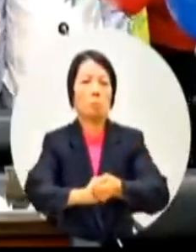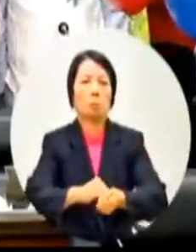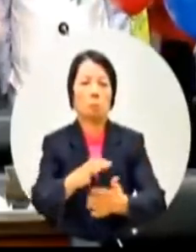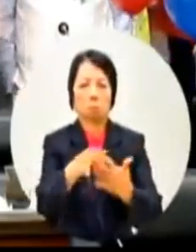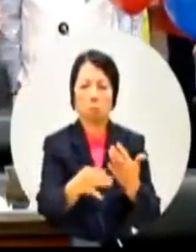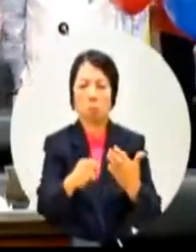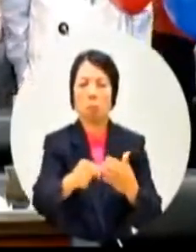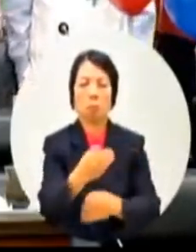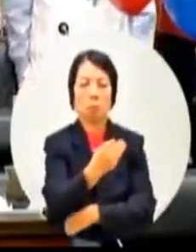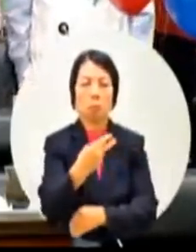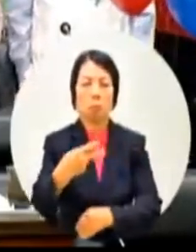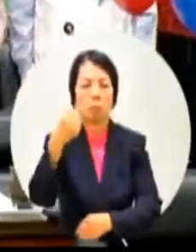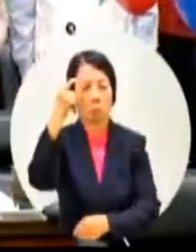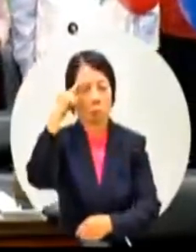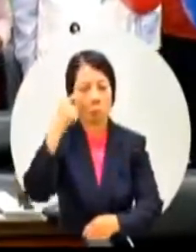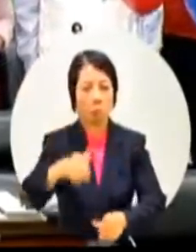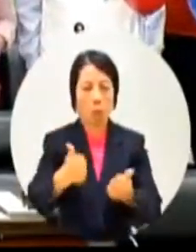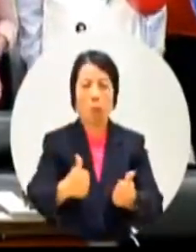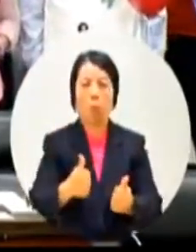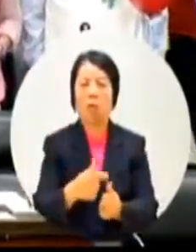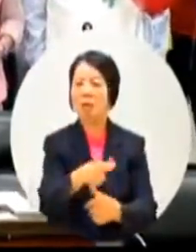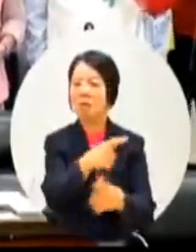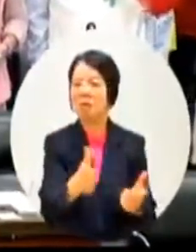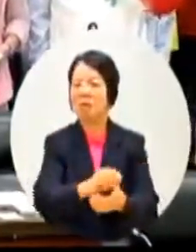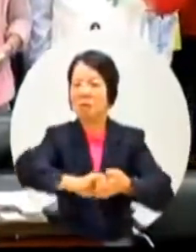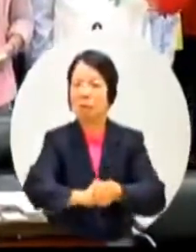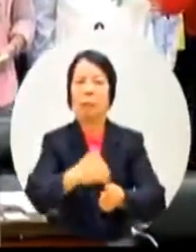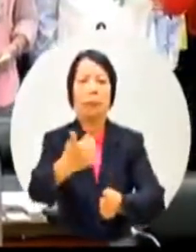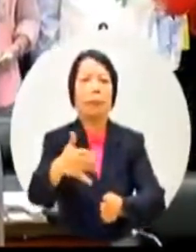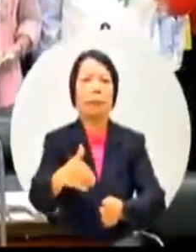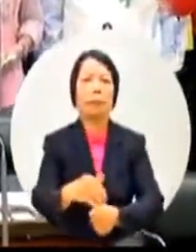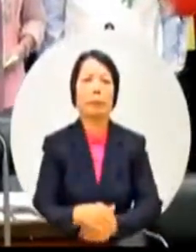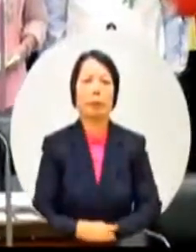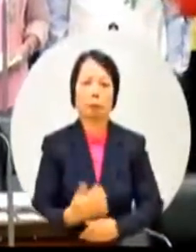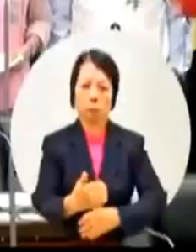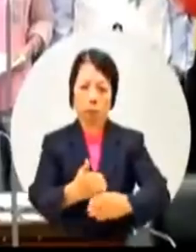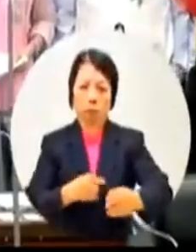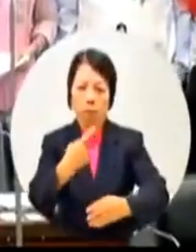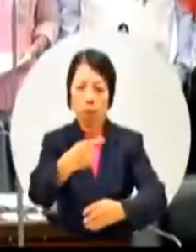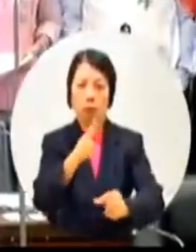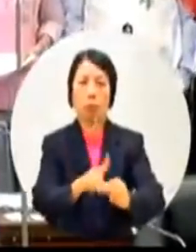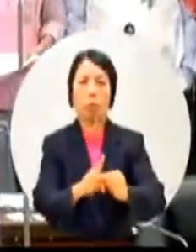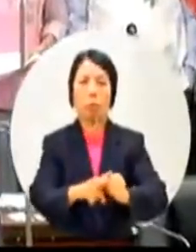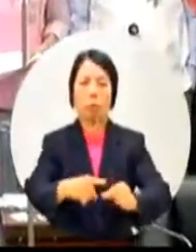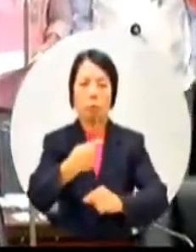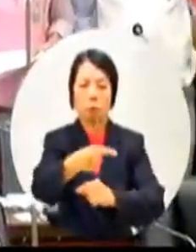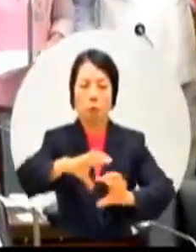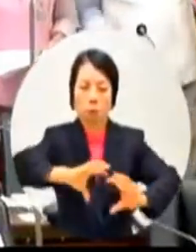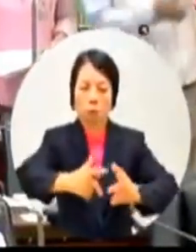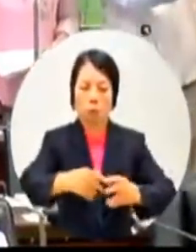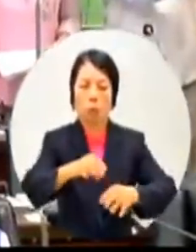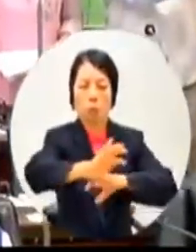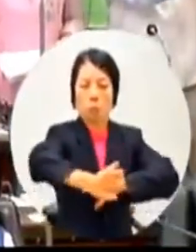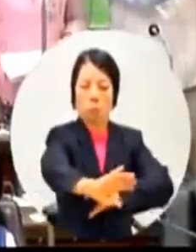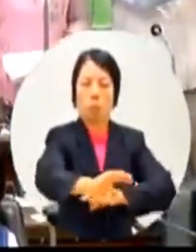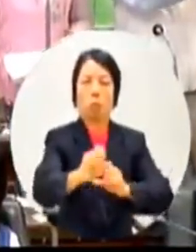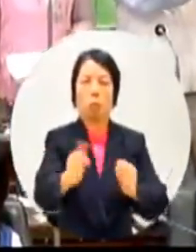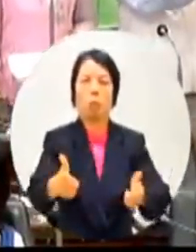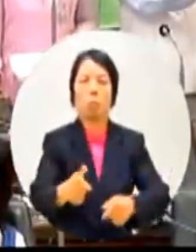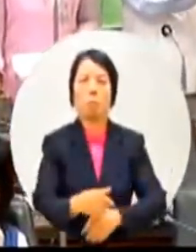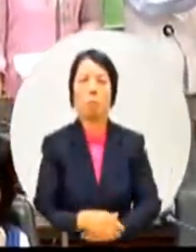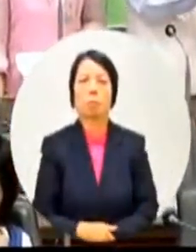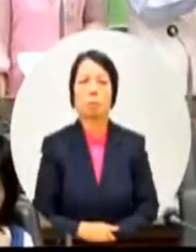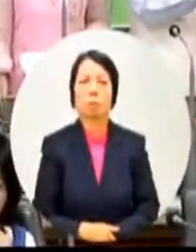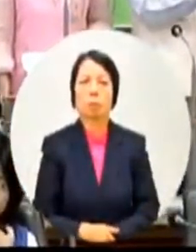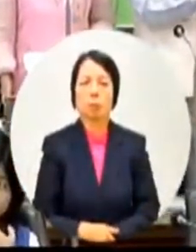没有各表空间，只有一中原则跟一国两制，一中原则跟一国两制八个字。所以在这